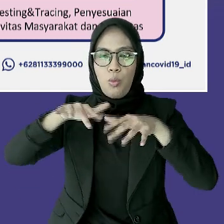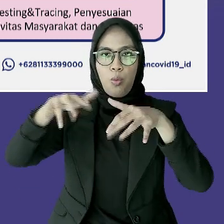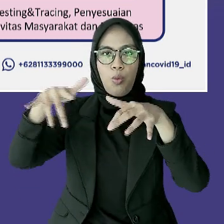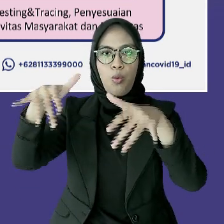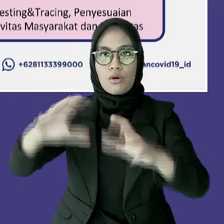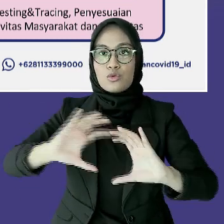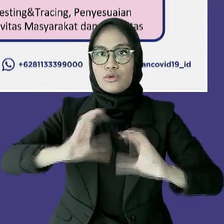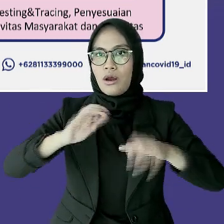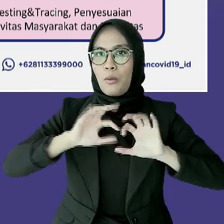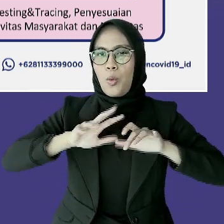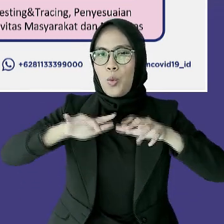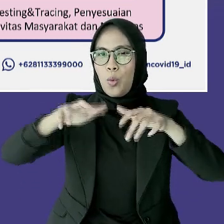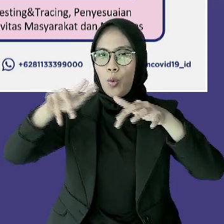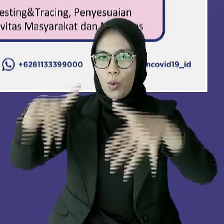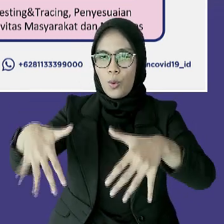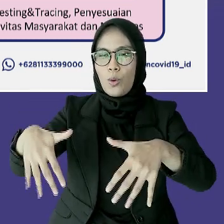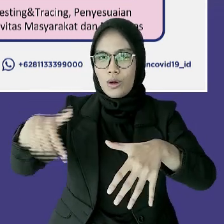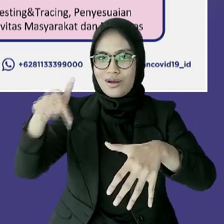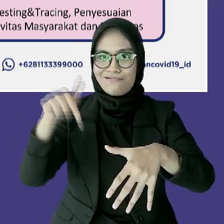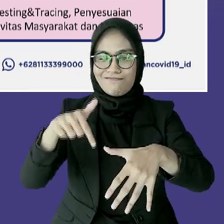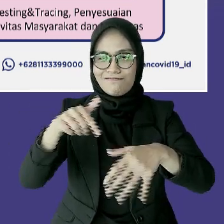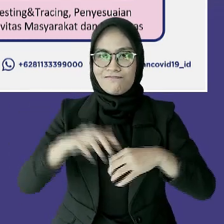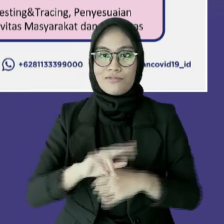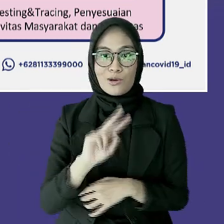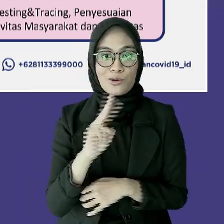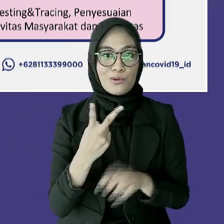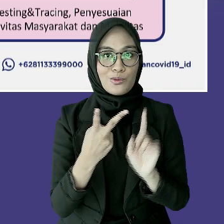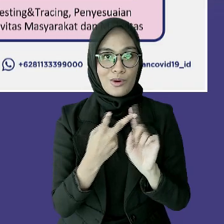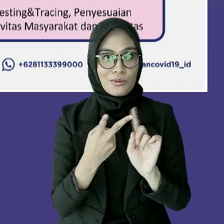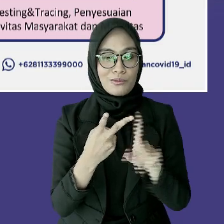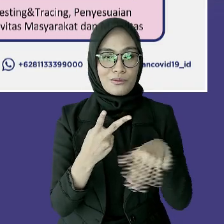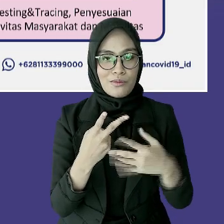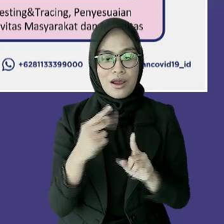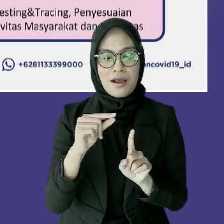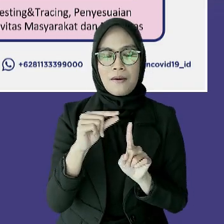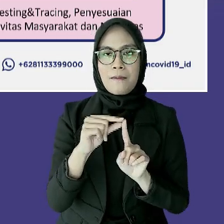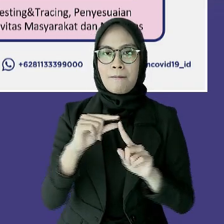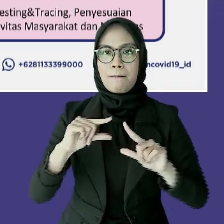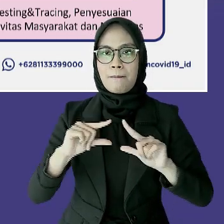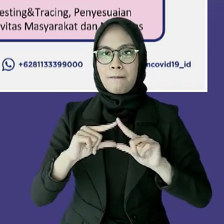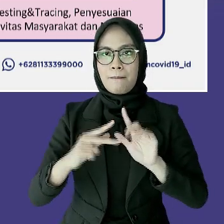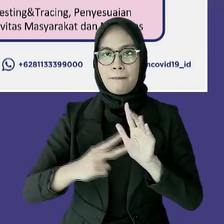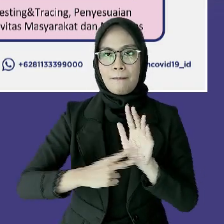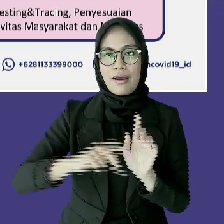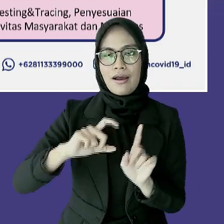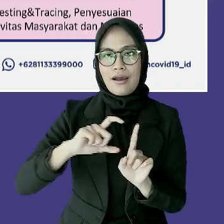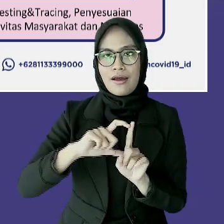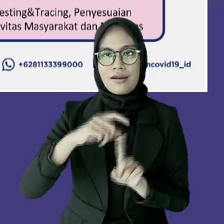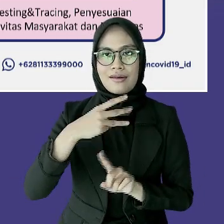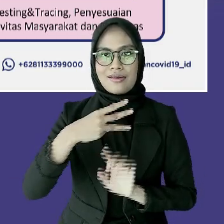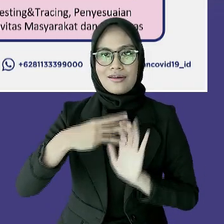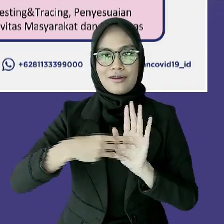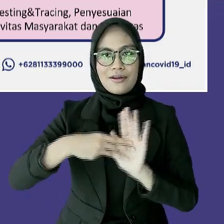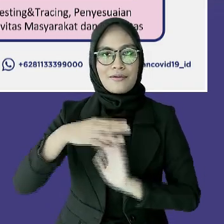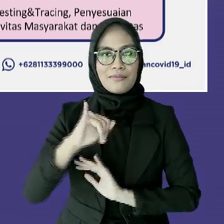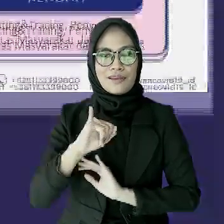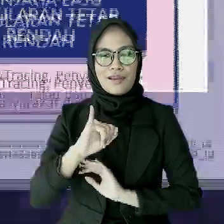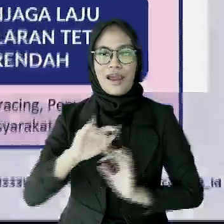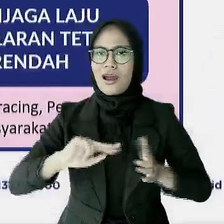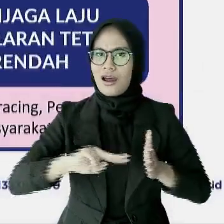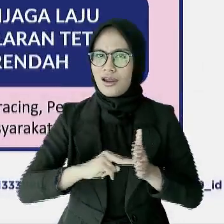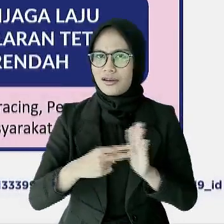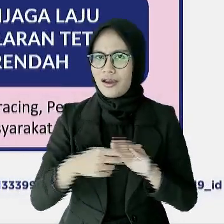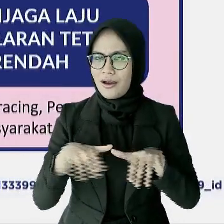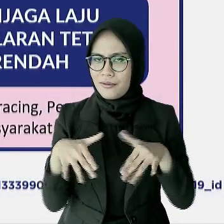seluruh penjuru negeri tersebut. Yang kedua, yaitu pandemi, yaitu kondisi di mana terjadi